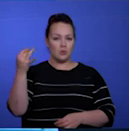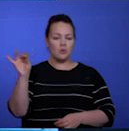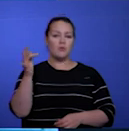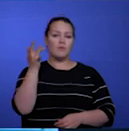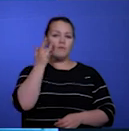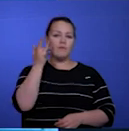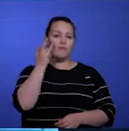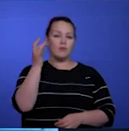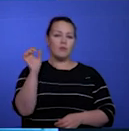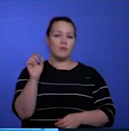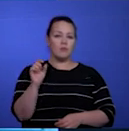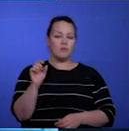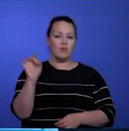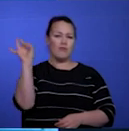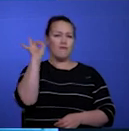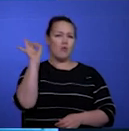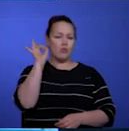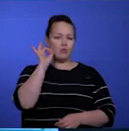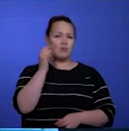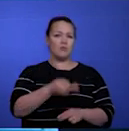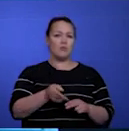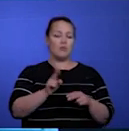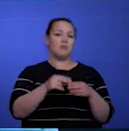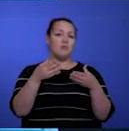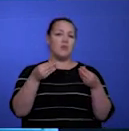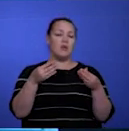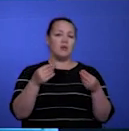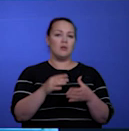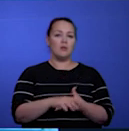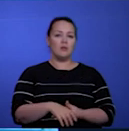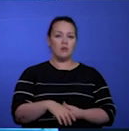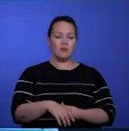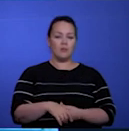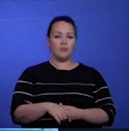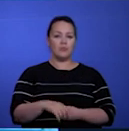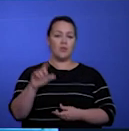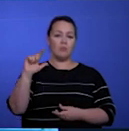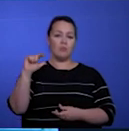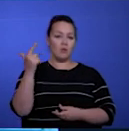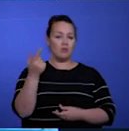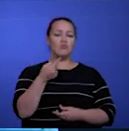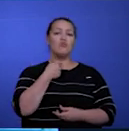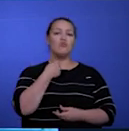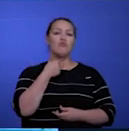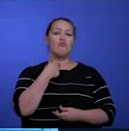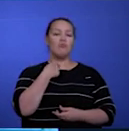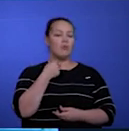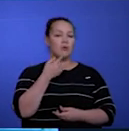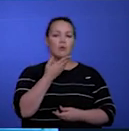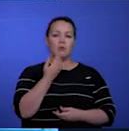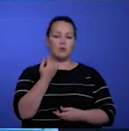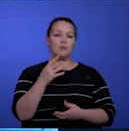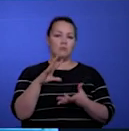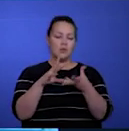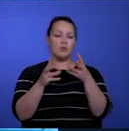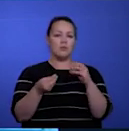всегда звонки и этот мягкий буква ь звука не имеет подведем